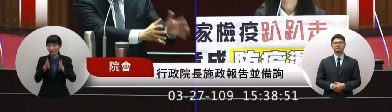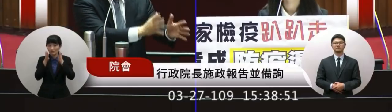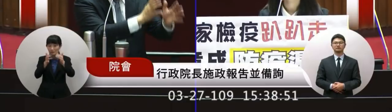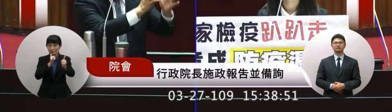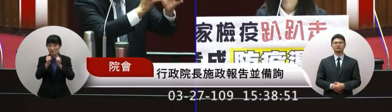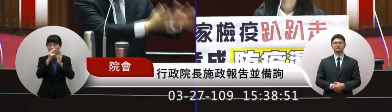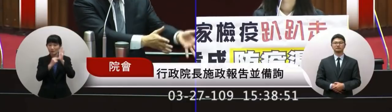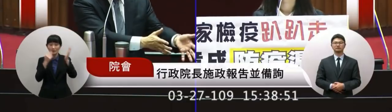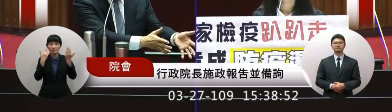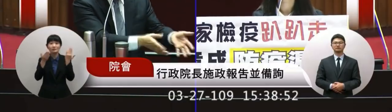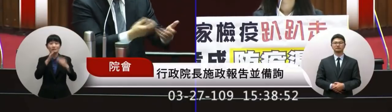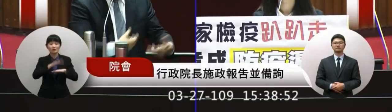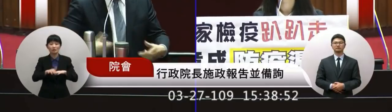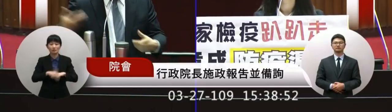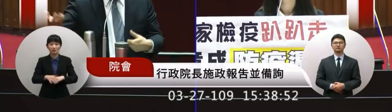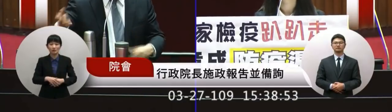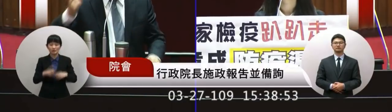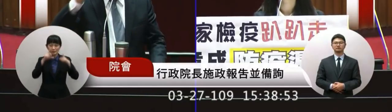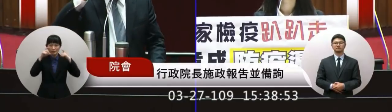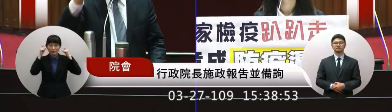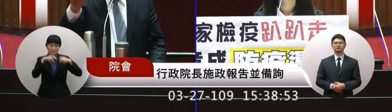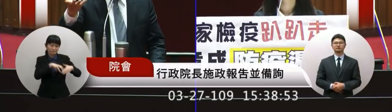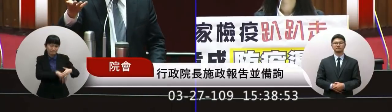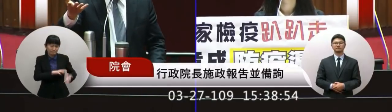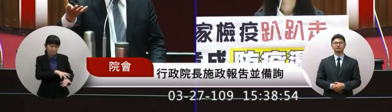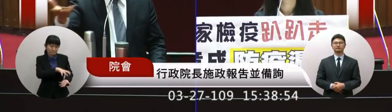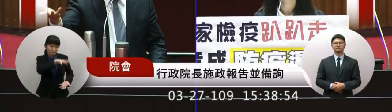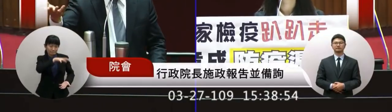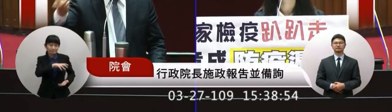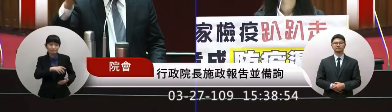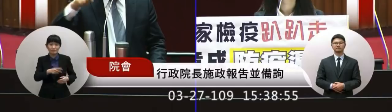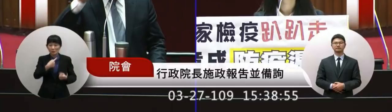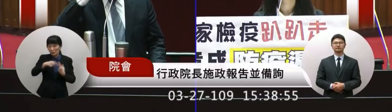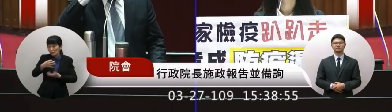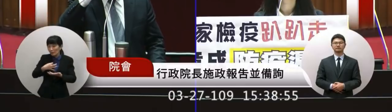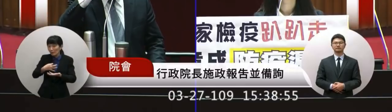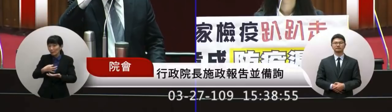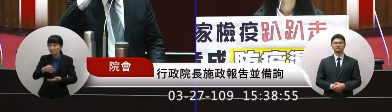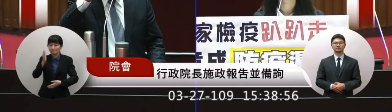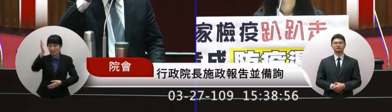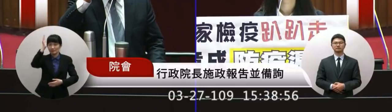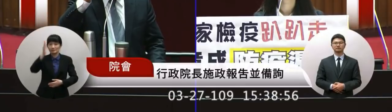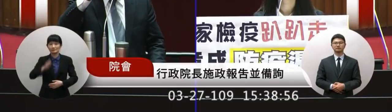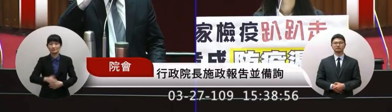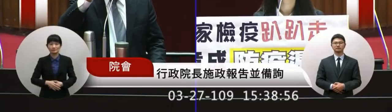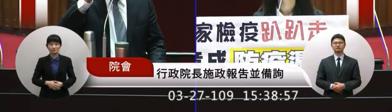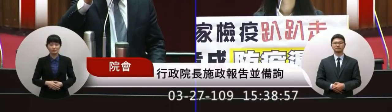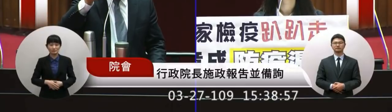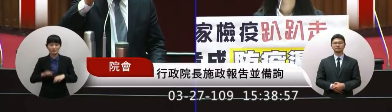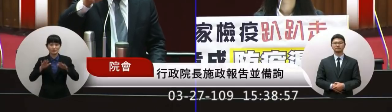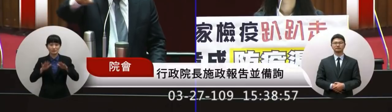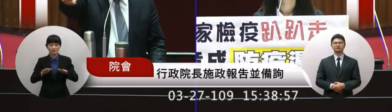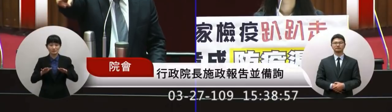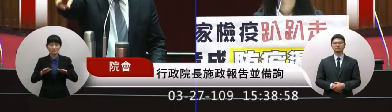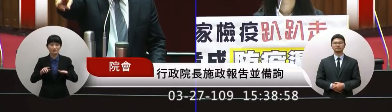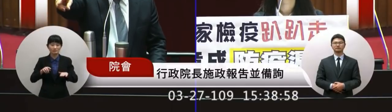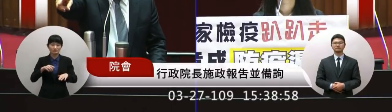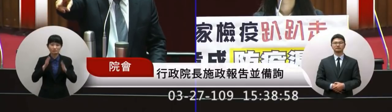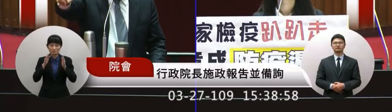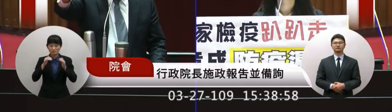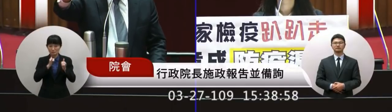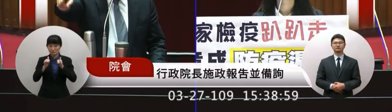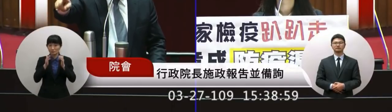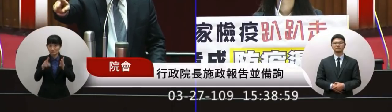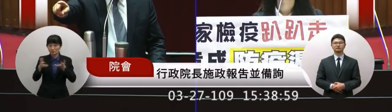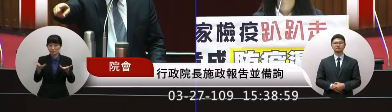人可以去藏匿，甚至去买卖，也没有可能。这个现在大家都这么注意的情形下，只要